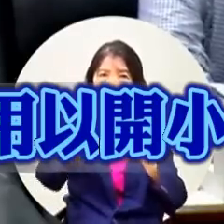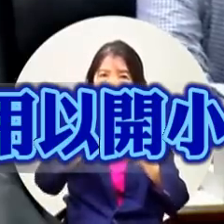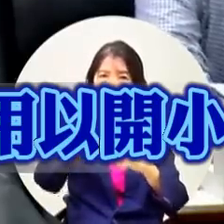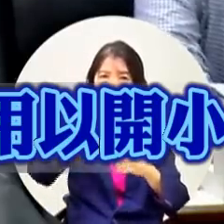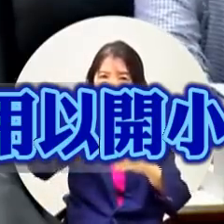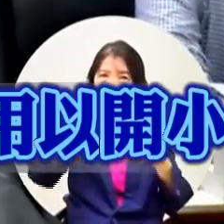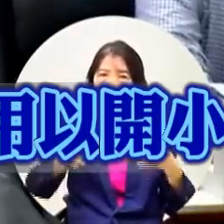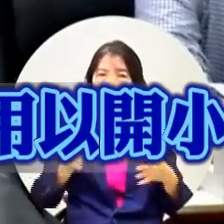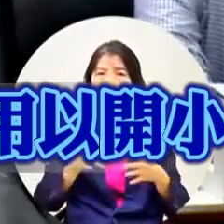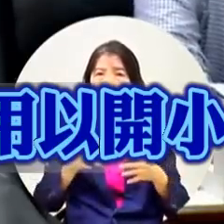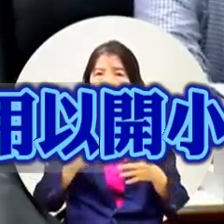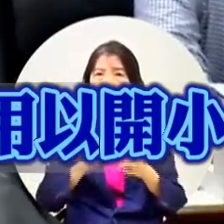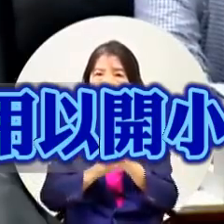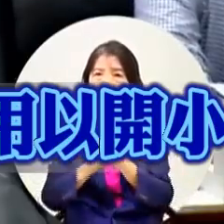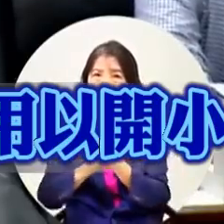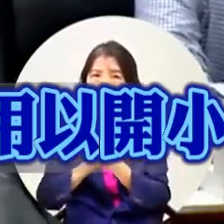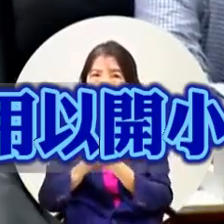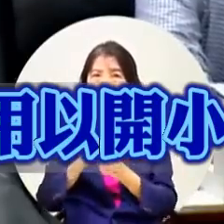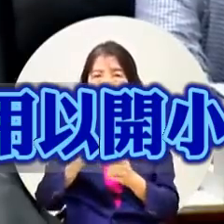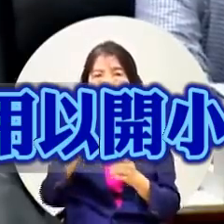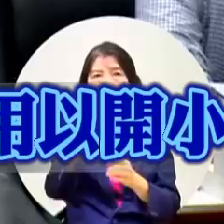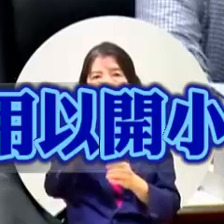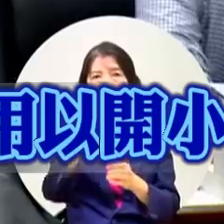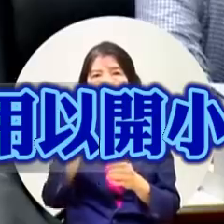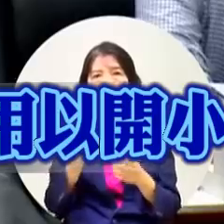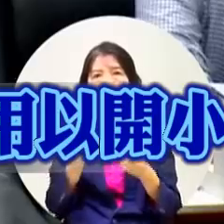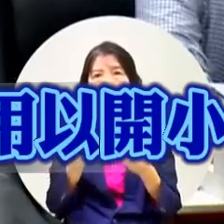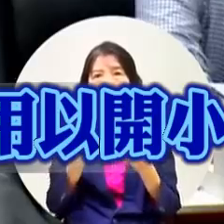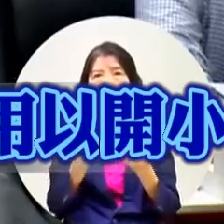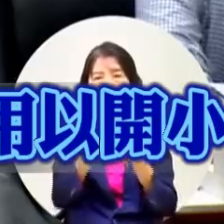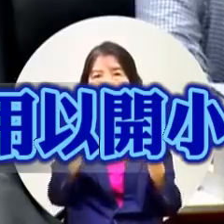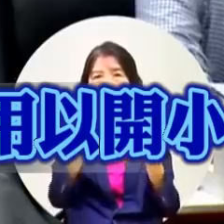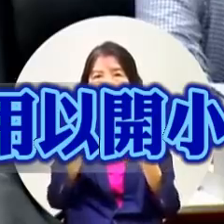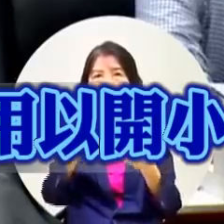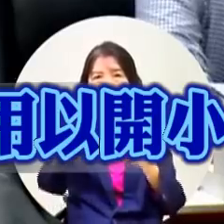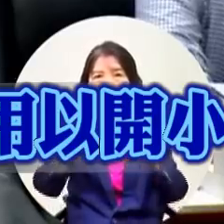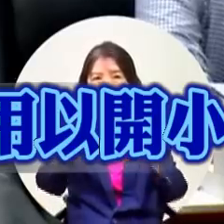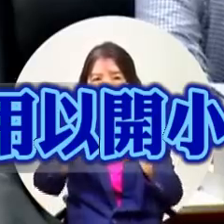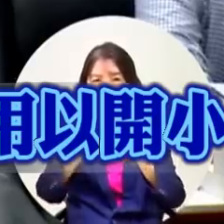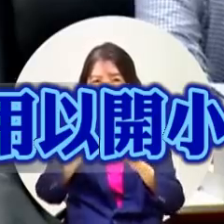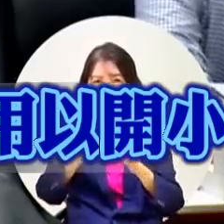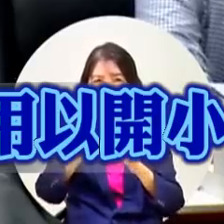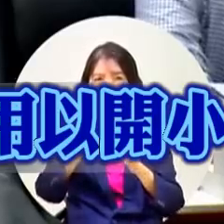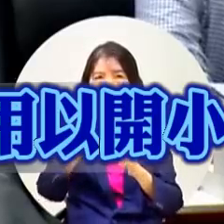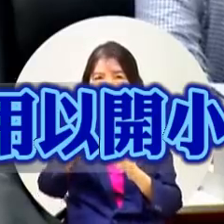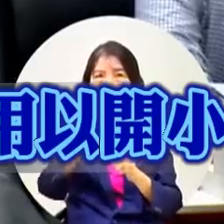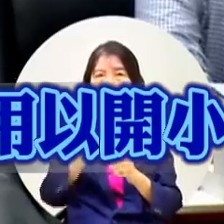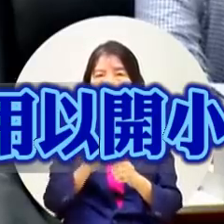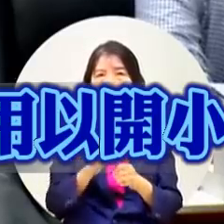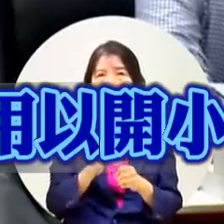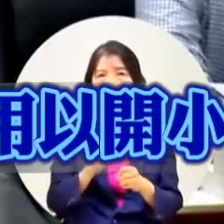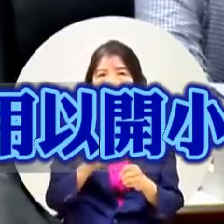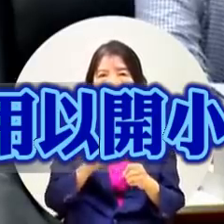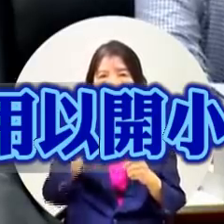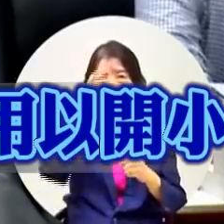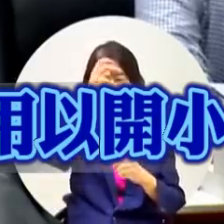是零，没有发生数，却有破案数。当然，我们警方的同仁和朋友。都不断